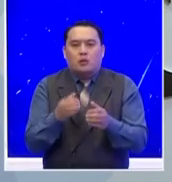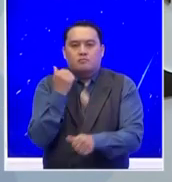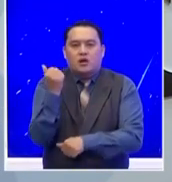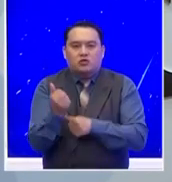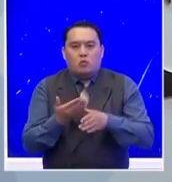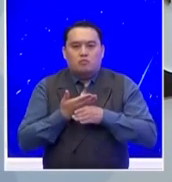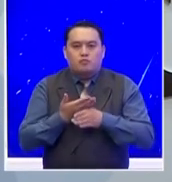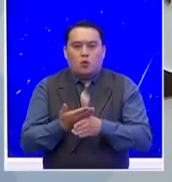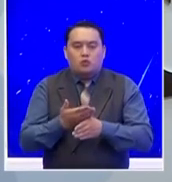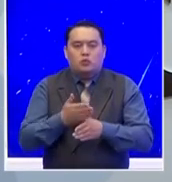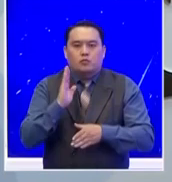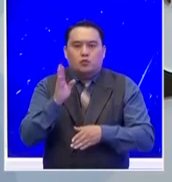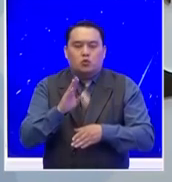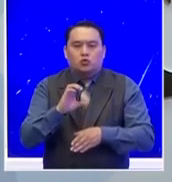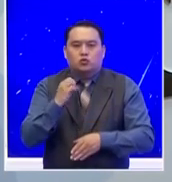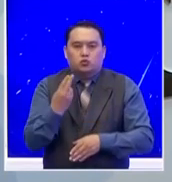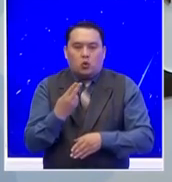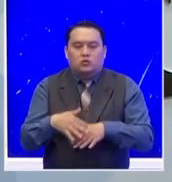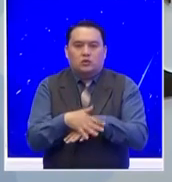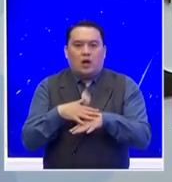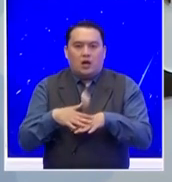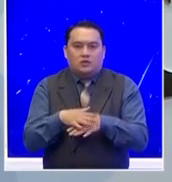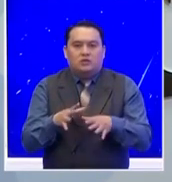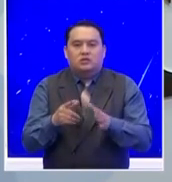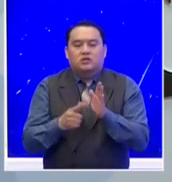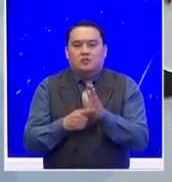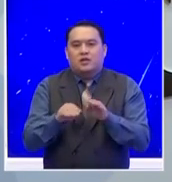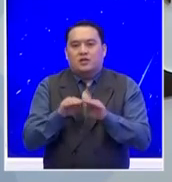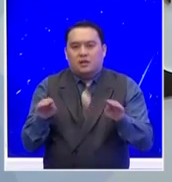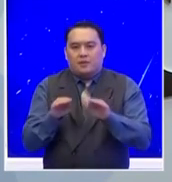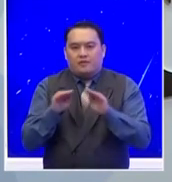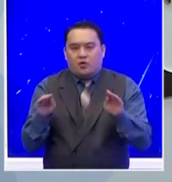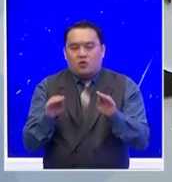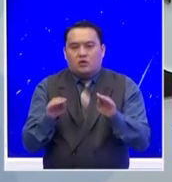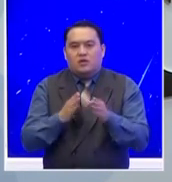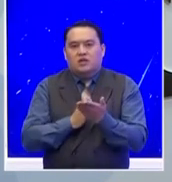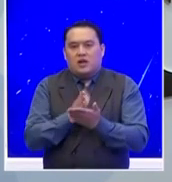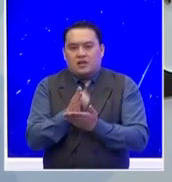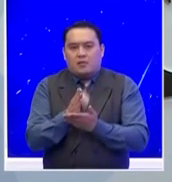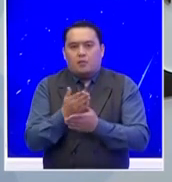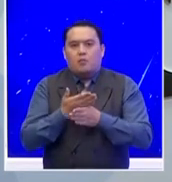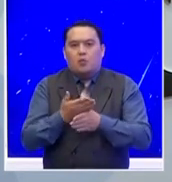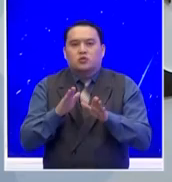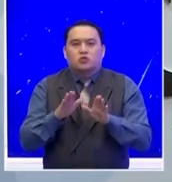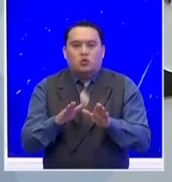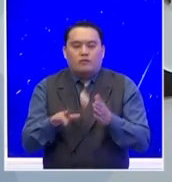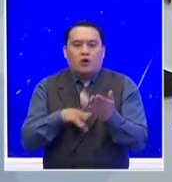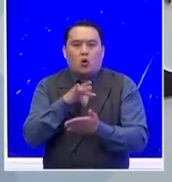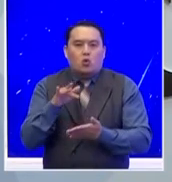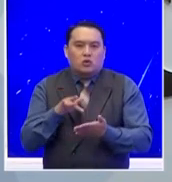помощь именно из этого фонда оказывается социально уязвимым 7 категориям населения, и они оказывают помощь только жителям